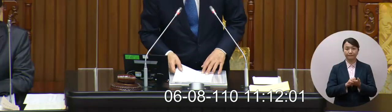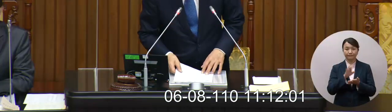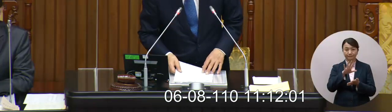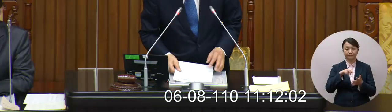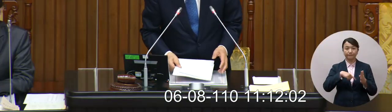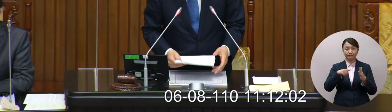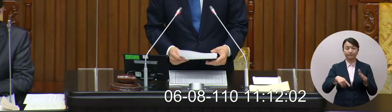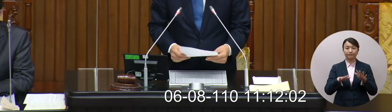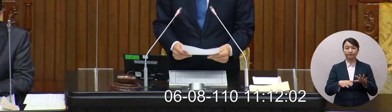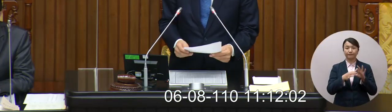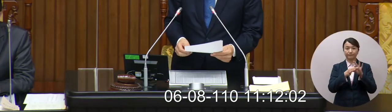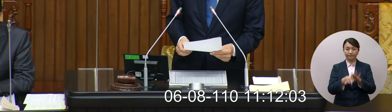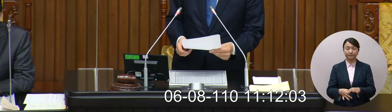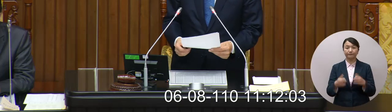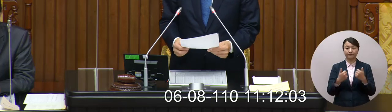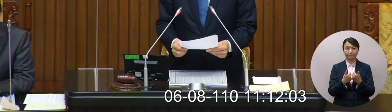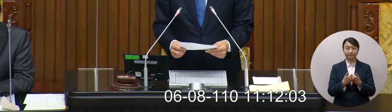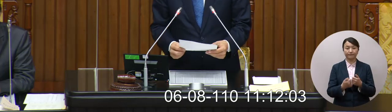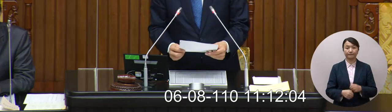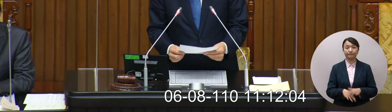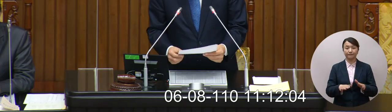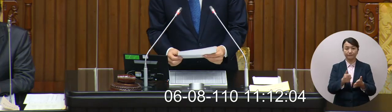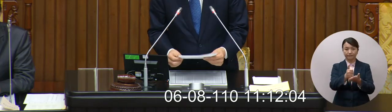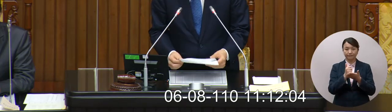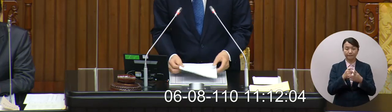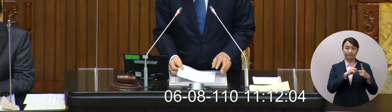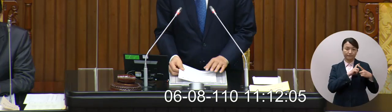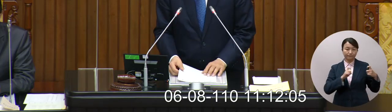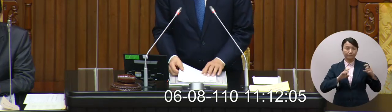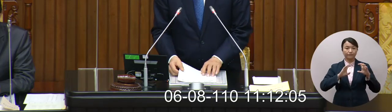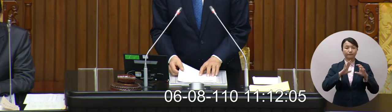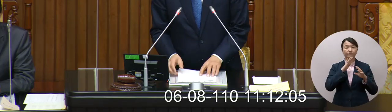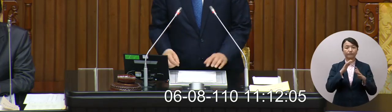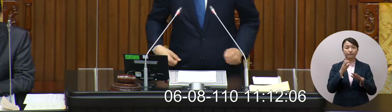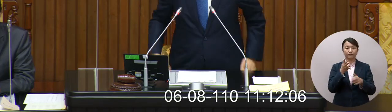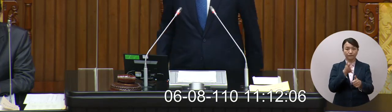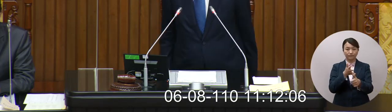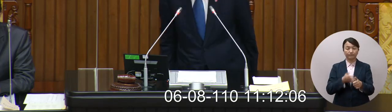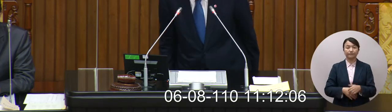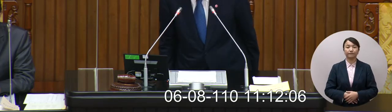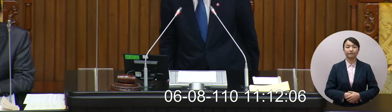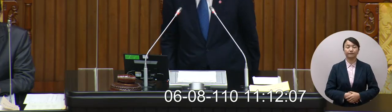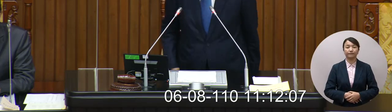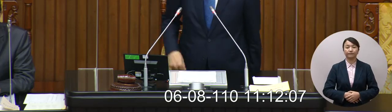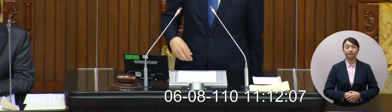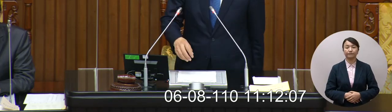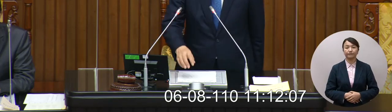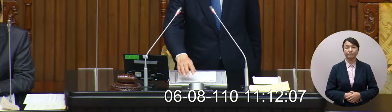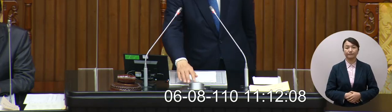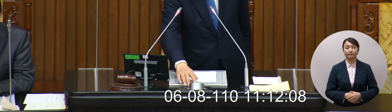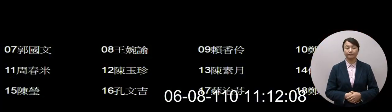报告委员会，现在继续开会，请郭委员国文质询。